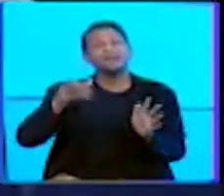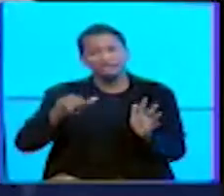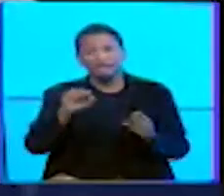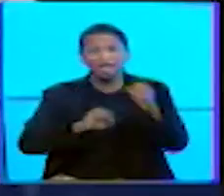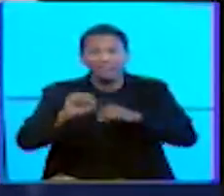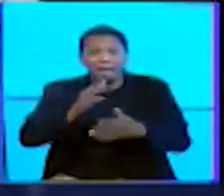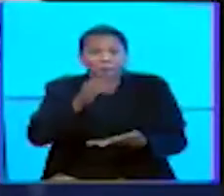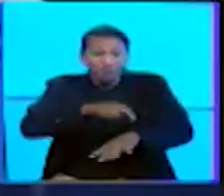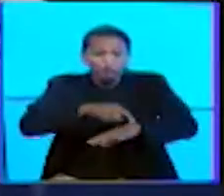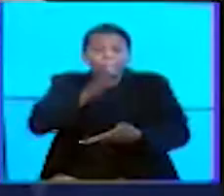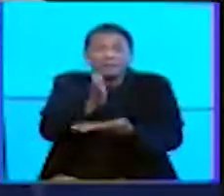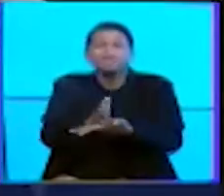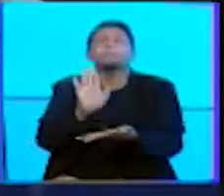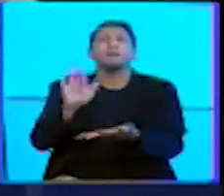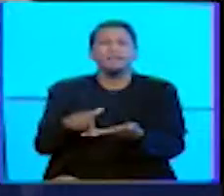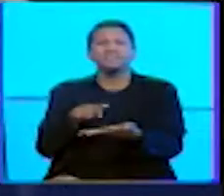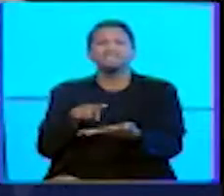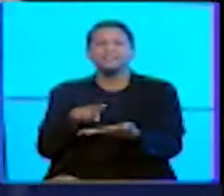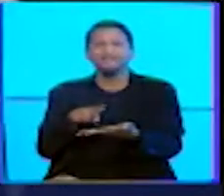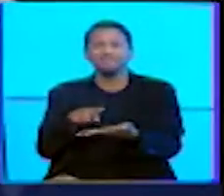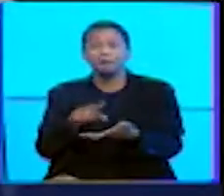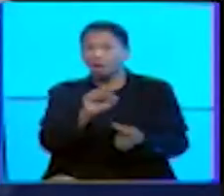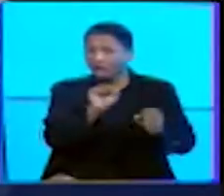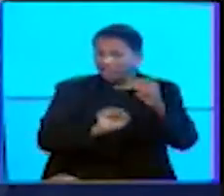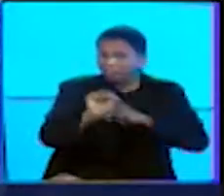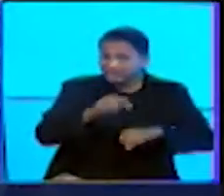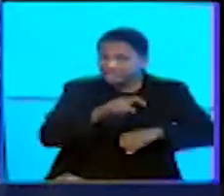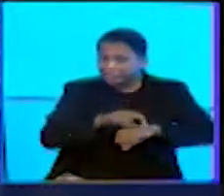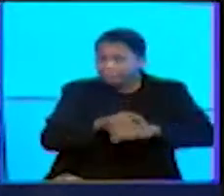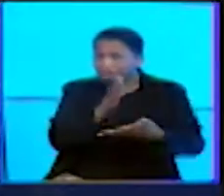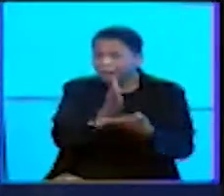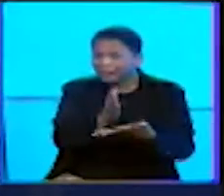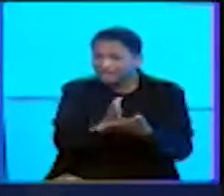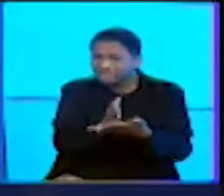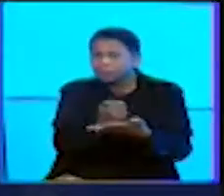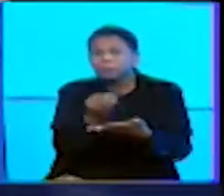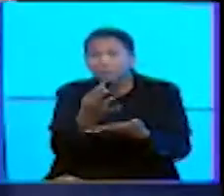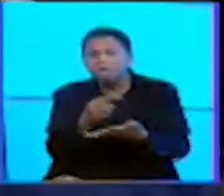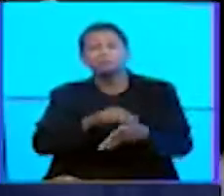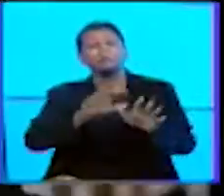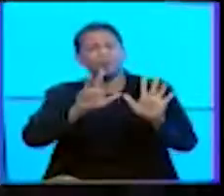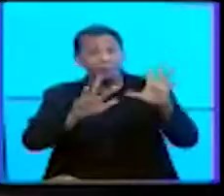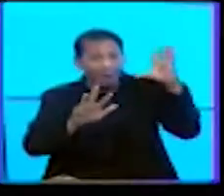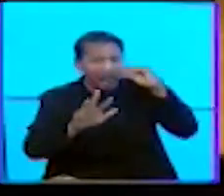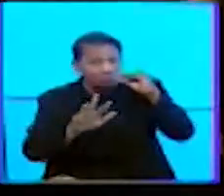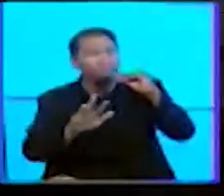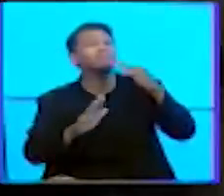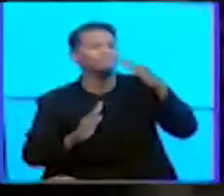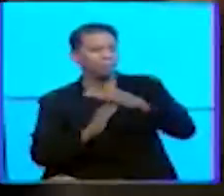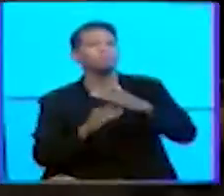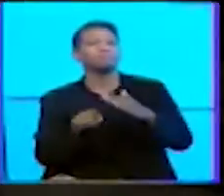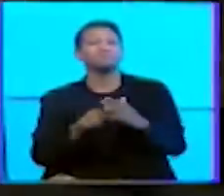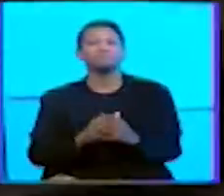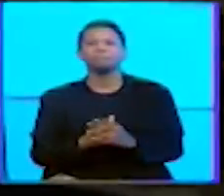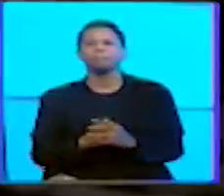untuk masyarakat bahwa aktivitasnya aja dibatasi sampai dengan jam 2100 petugas